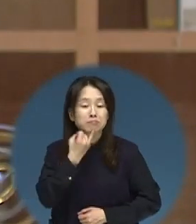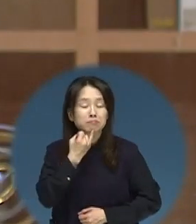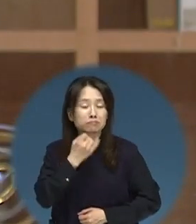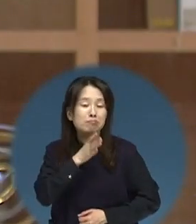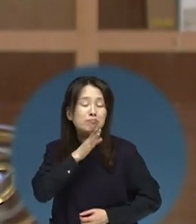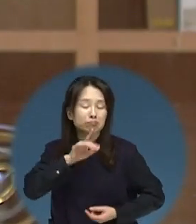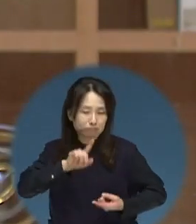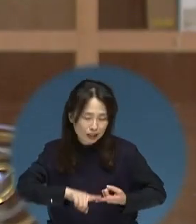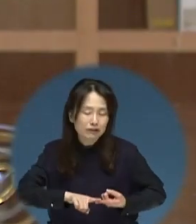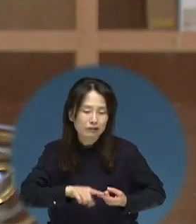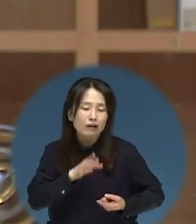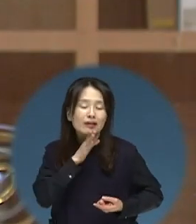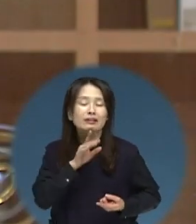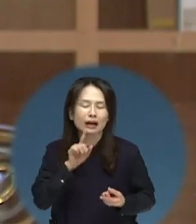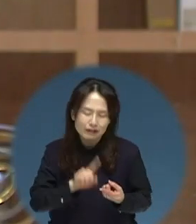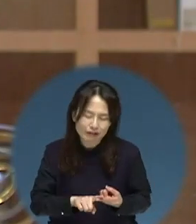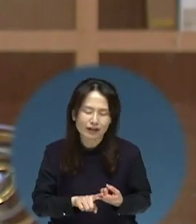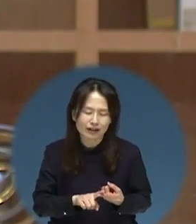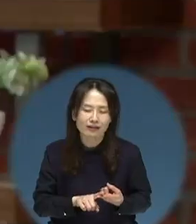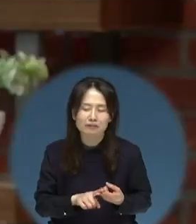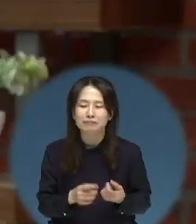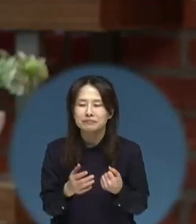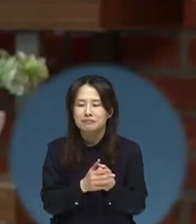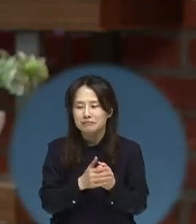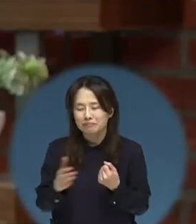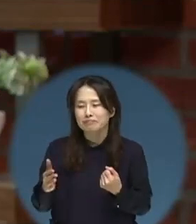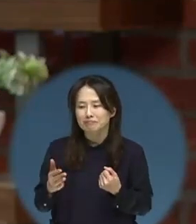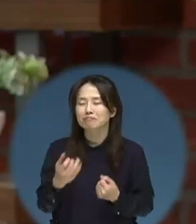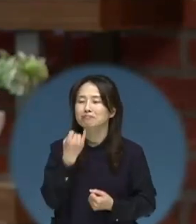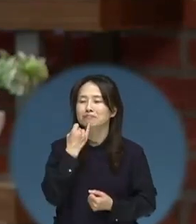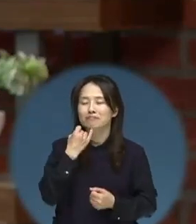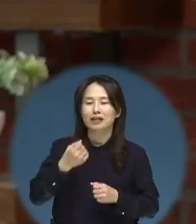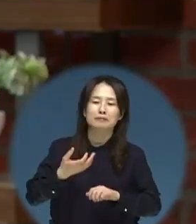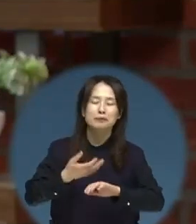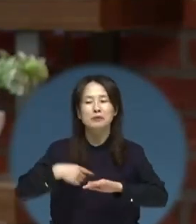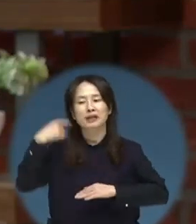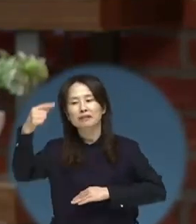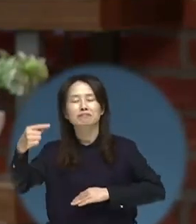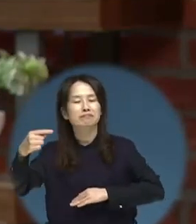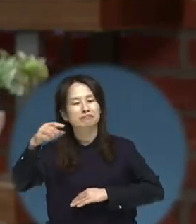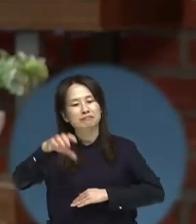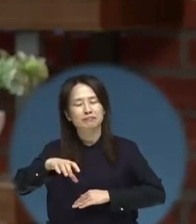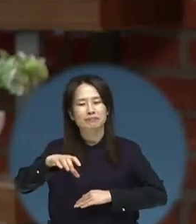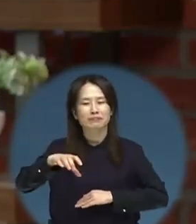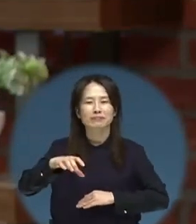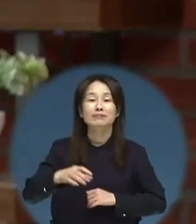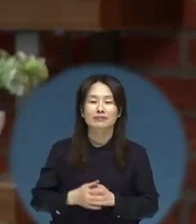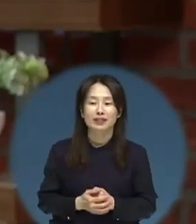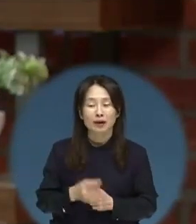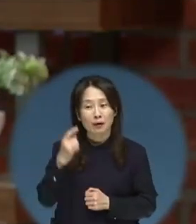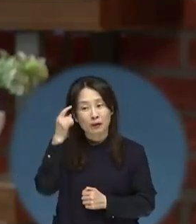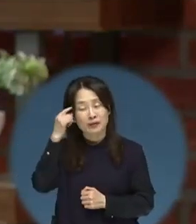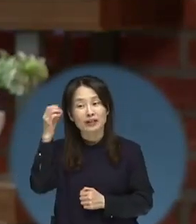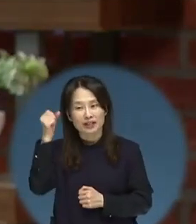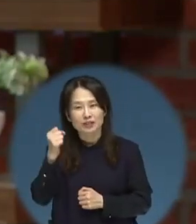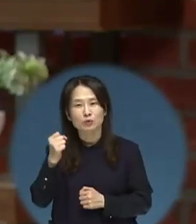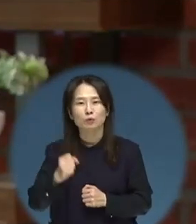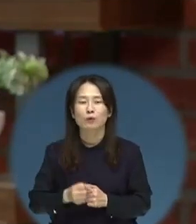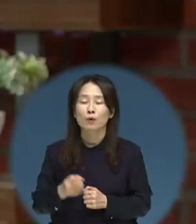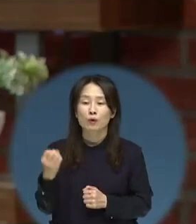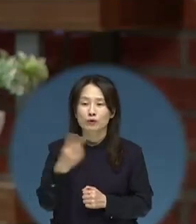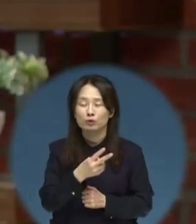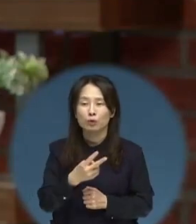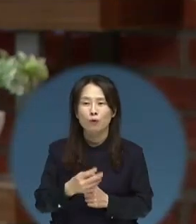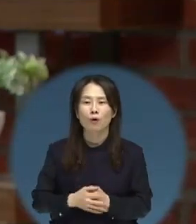저 같아도 저를 거절했을 거니. 오케이. 그래서. 남들도 거절해도 괜찮다. 네, 그렇게 했던 게 초반에 잘 풀려서 한 달 만에 정기